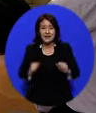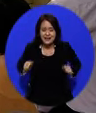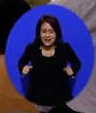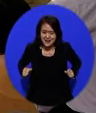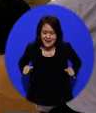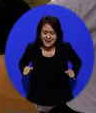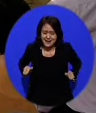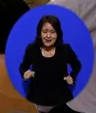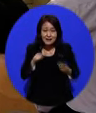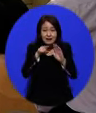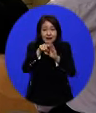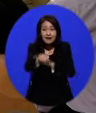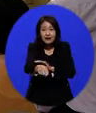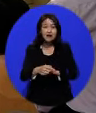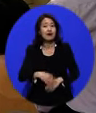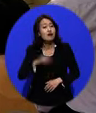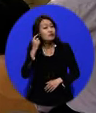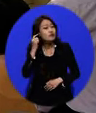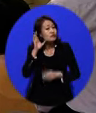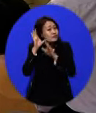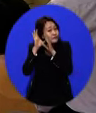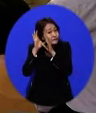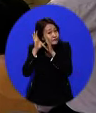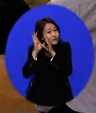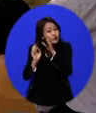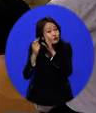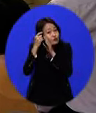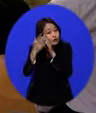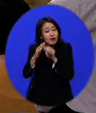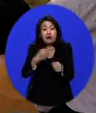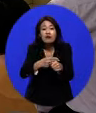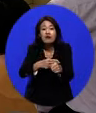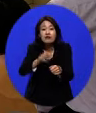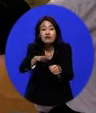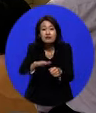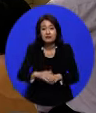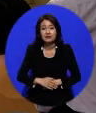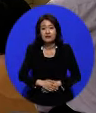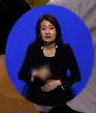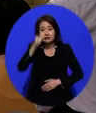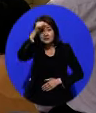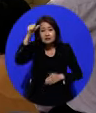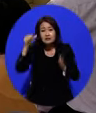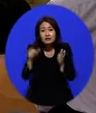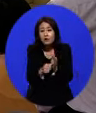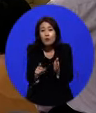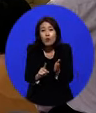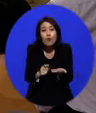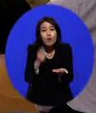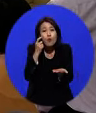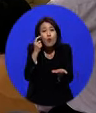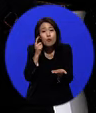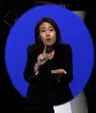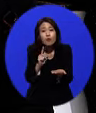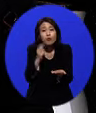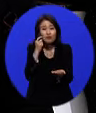열심히 달려갑니다. 기회되고 여쭤보는 거죠. 스승님, 스승님, 인생이란 무엇이라고